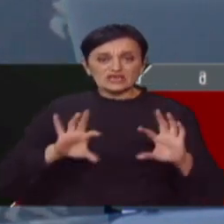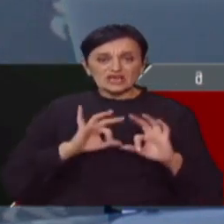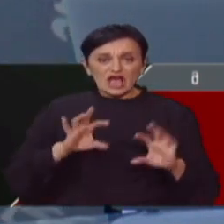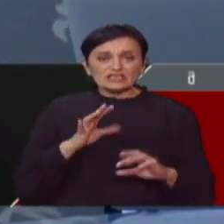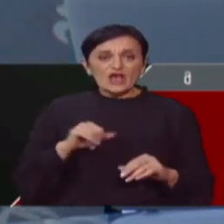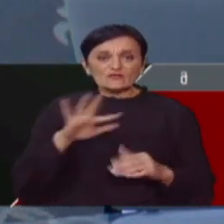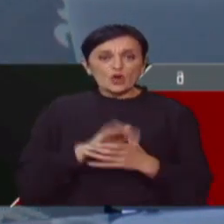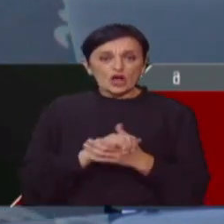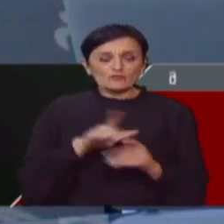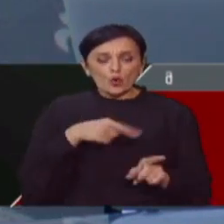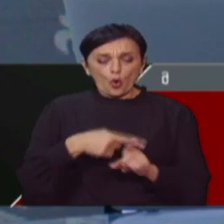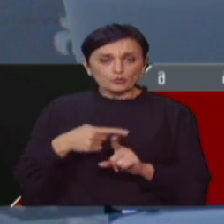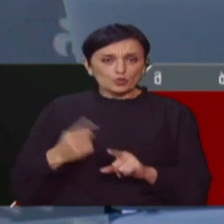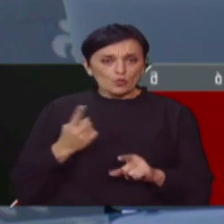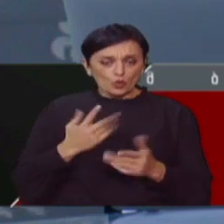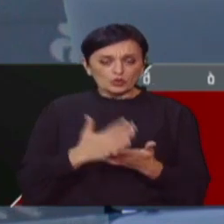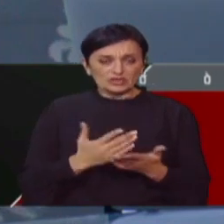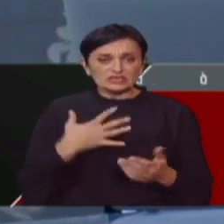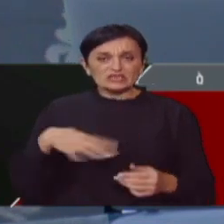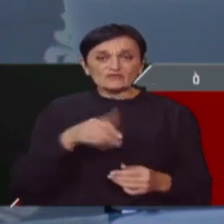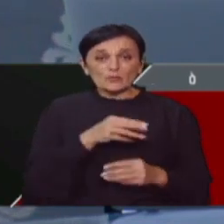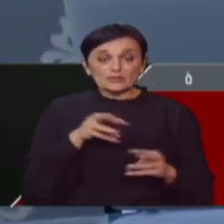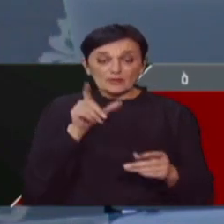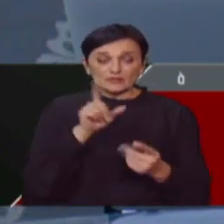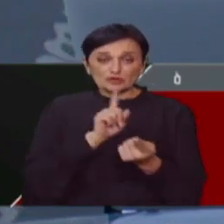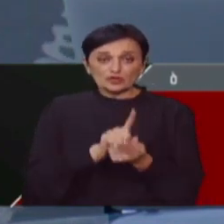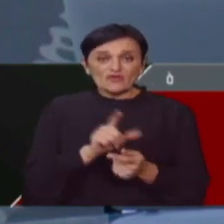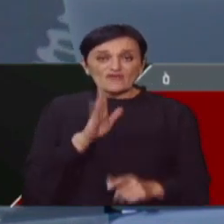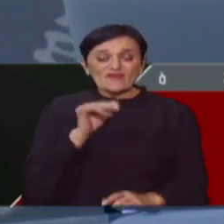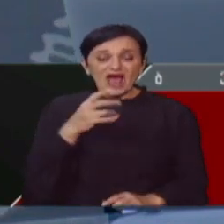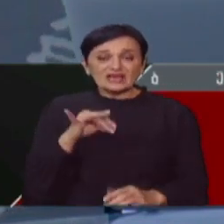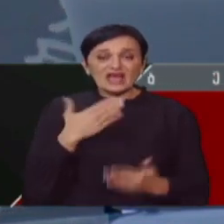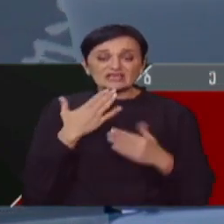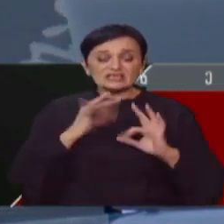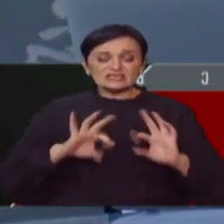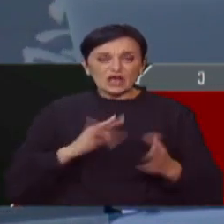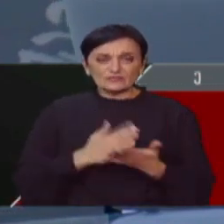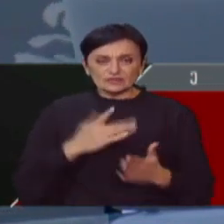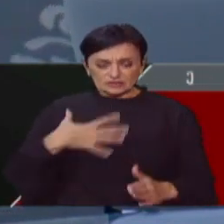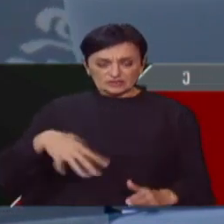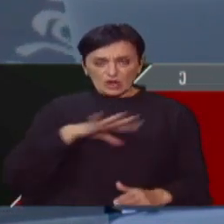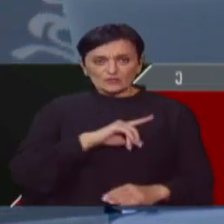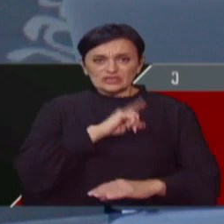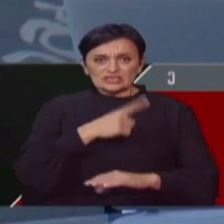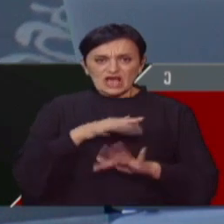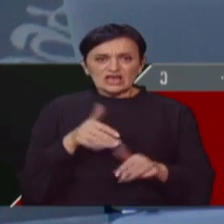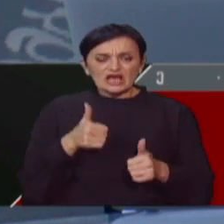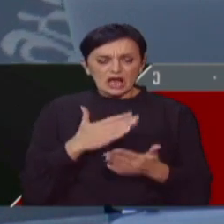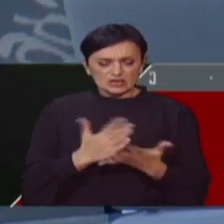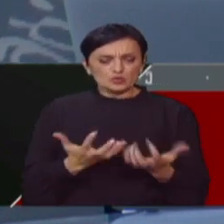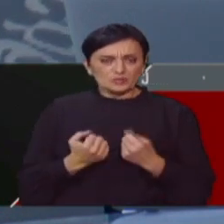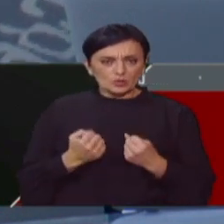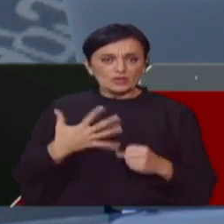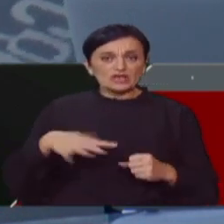kandidatis statuse optimistor Molodinebs achen. Sakartvelos premierten shekhvedris shemdeg Oliver Varhis gzavnelia rom sakartvelos zalisqveba kargad aris